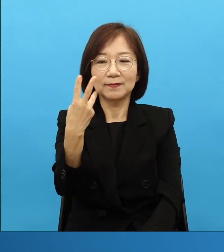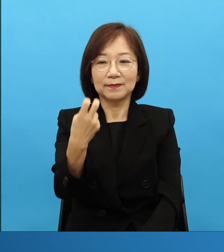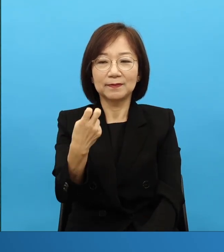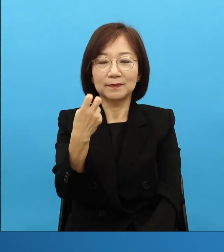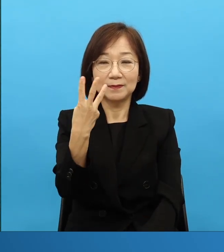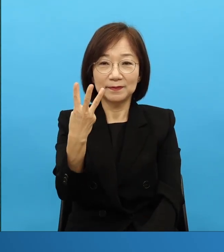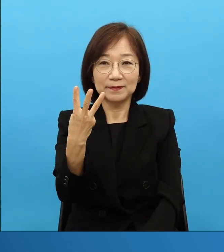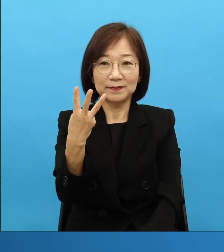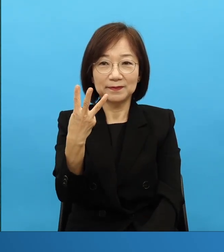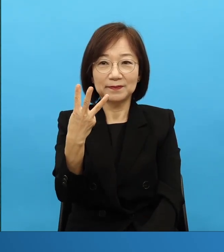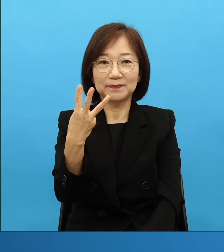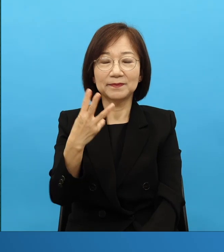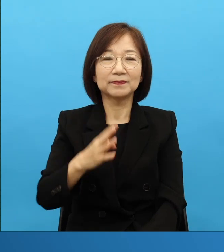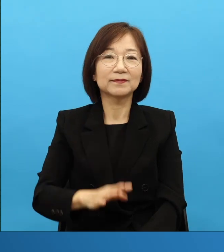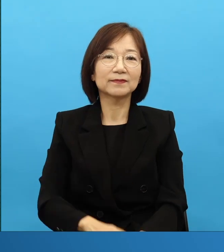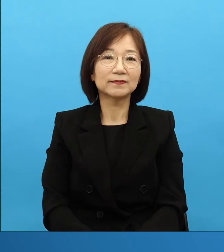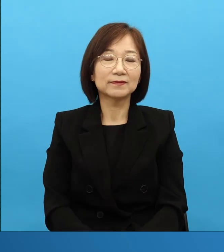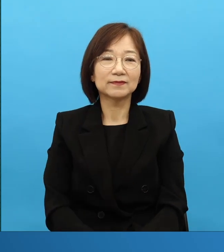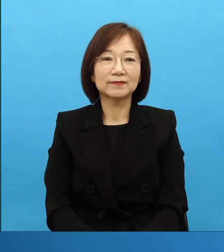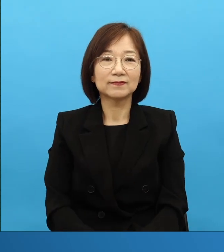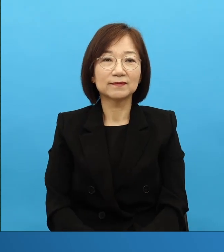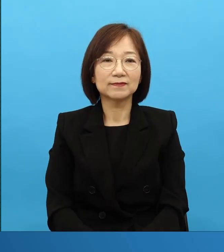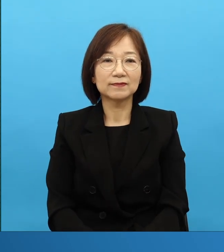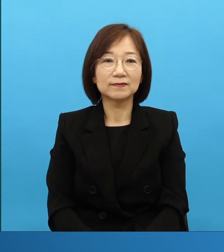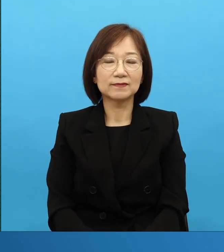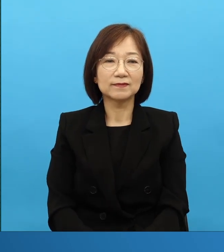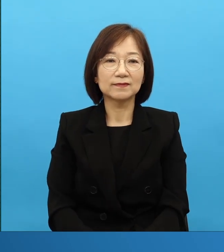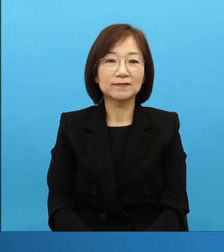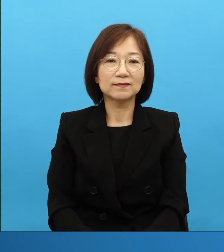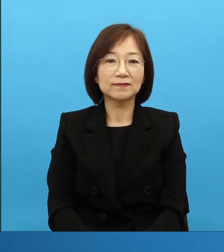찬송드립니다. Let us sing hymn number 423.